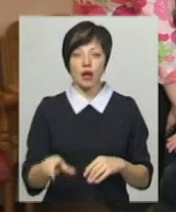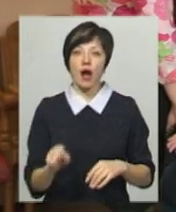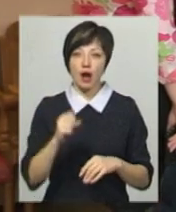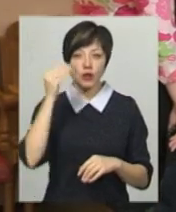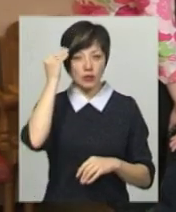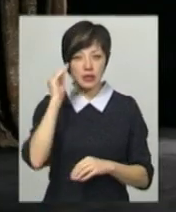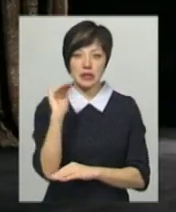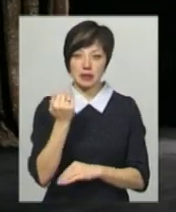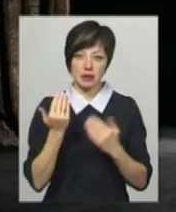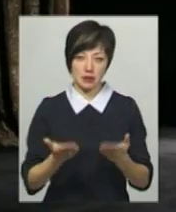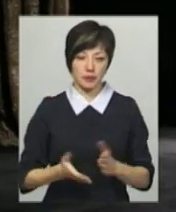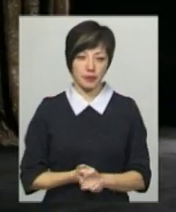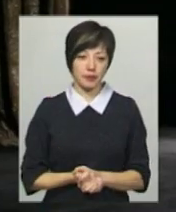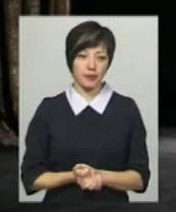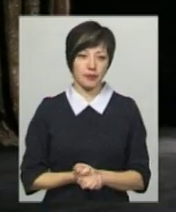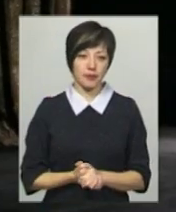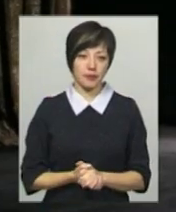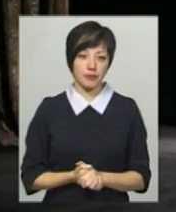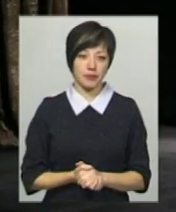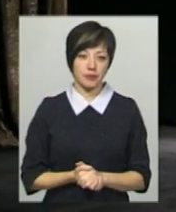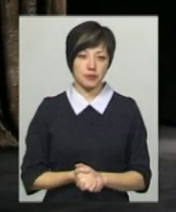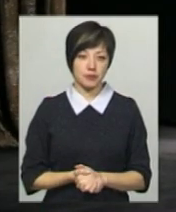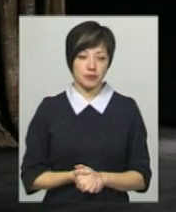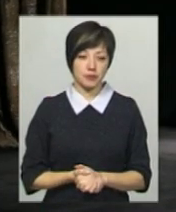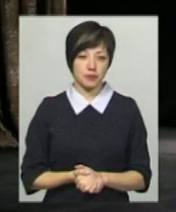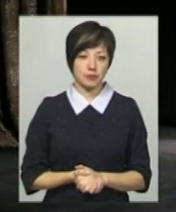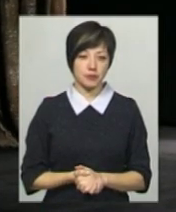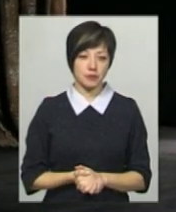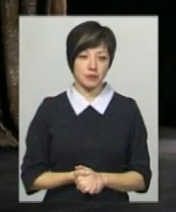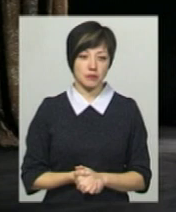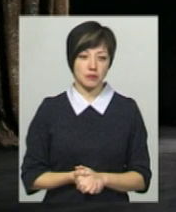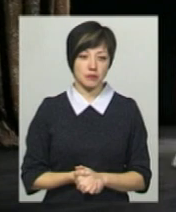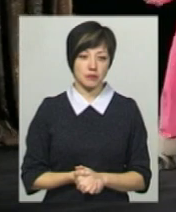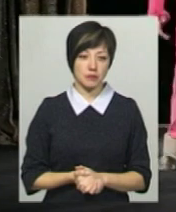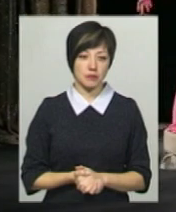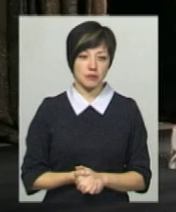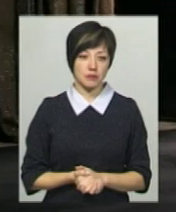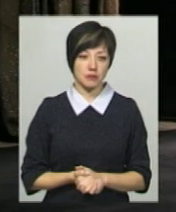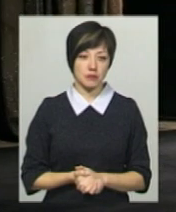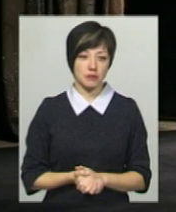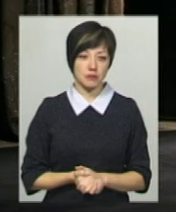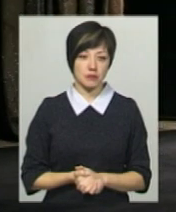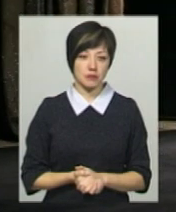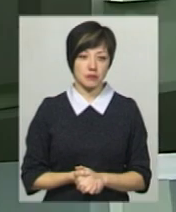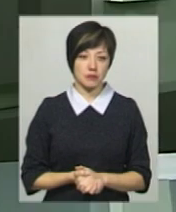точку зору дитини. Вікторія Бондар, Олександра Наумова, Юрій Чорний. Новини Поділля Центр.